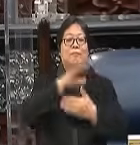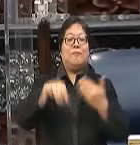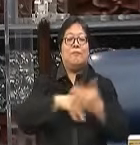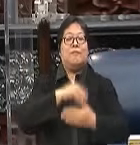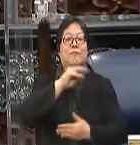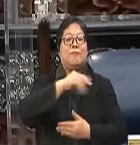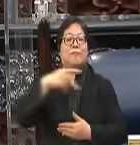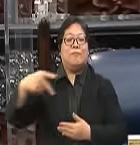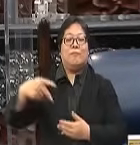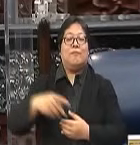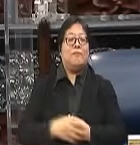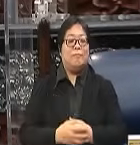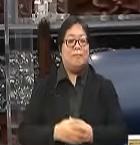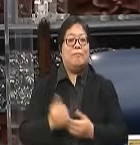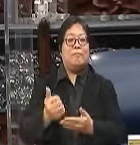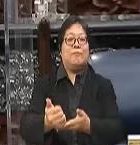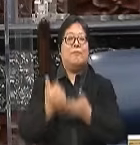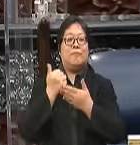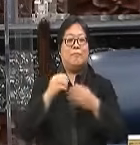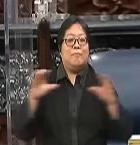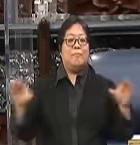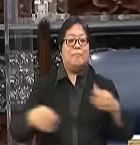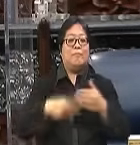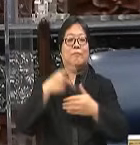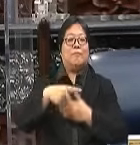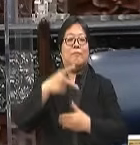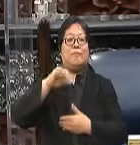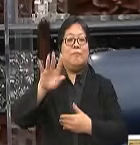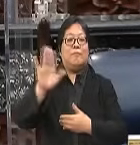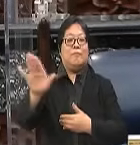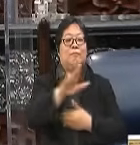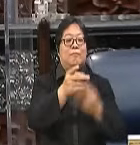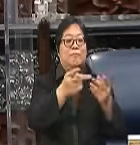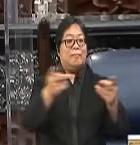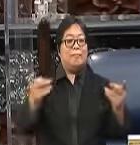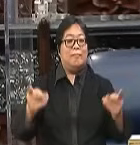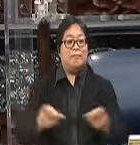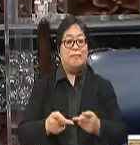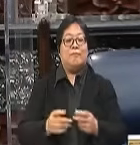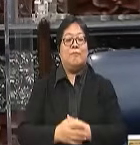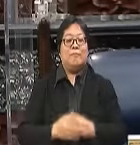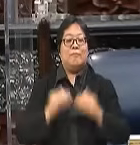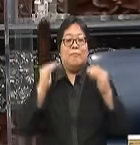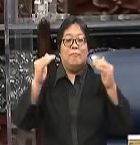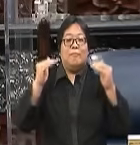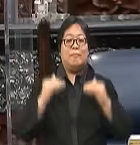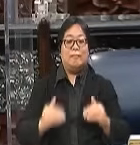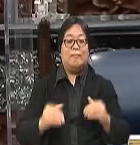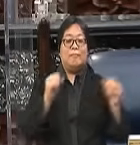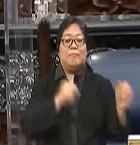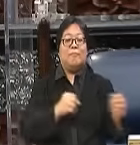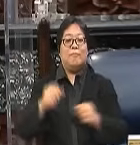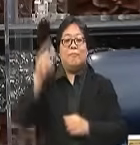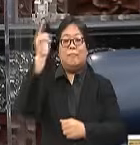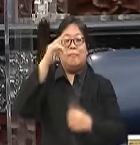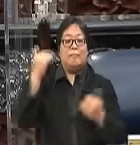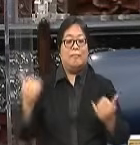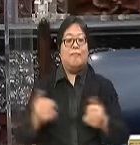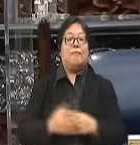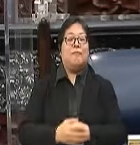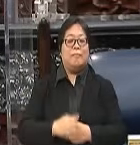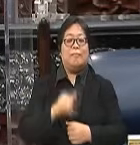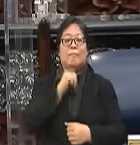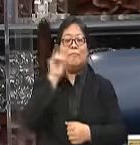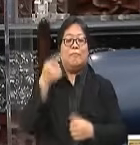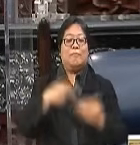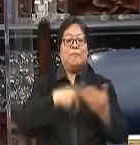payment yang telah membantu dalam pelaksanaan fisik di kawasan masing-masing seterusnya berkaitan dengan strategi kerajaan selain program